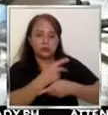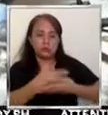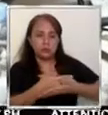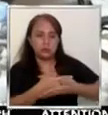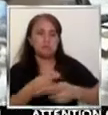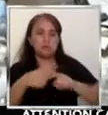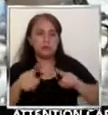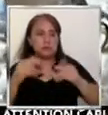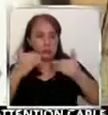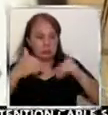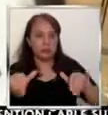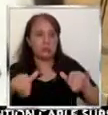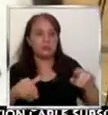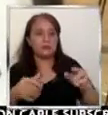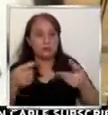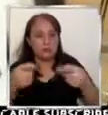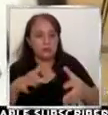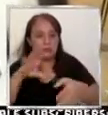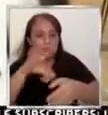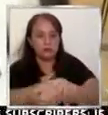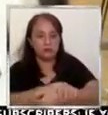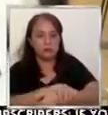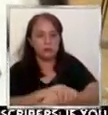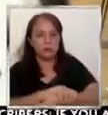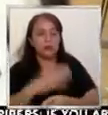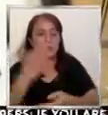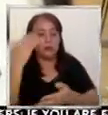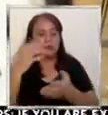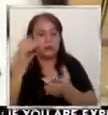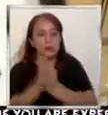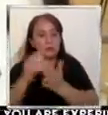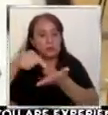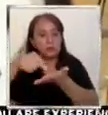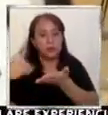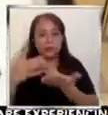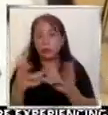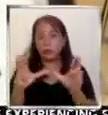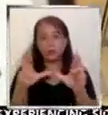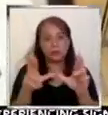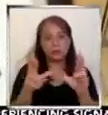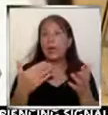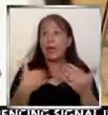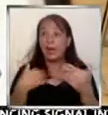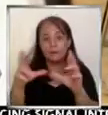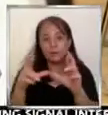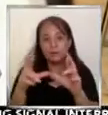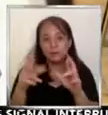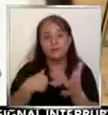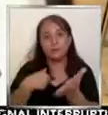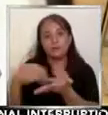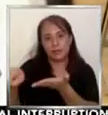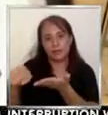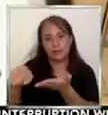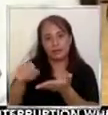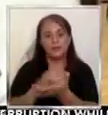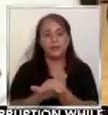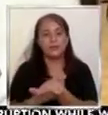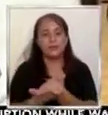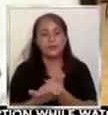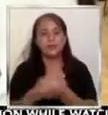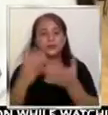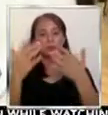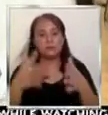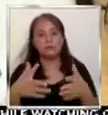posasan. Sinisingil nila ako pero wala pong resibo. Sabi ko kung may resibo, babayaran ko. Pinutol na po nila yun. Talagang may